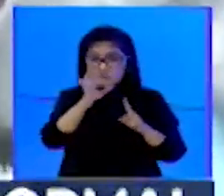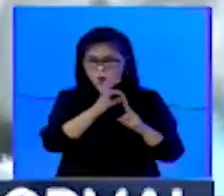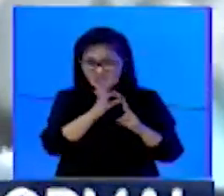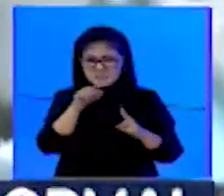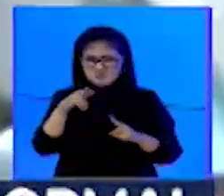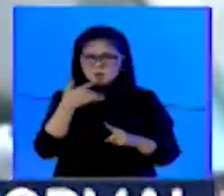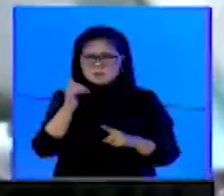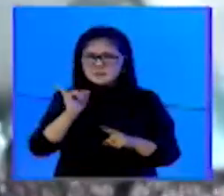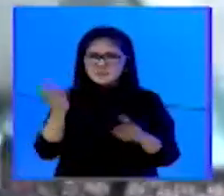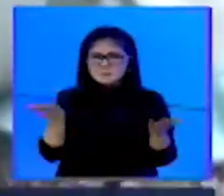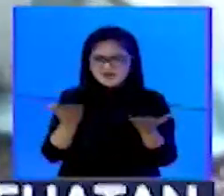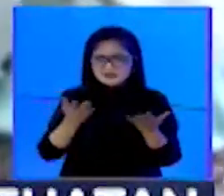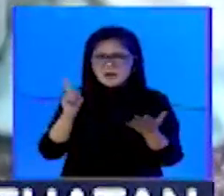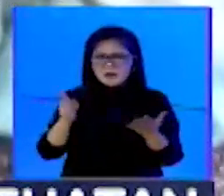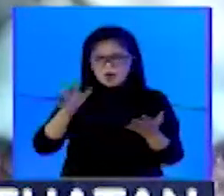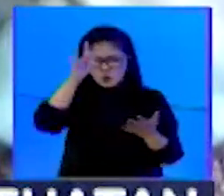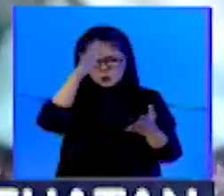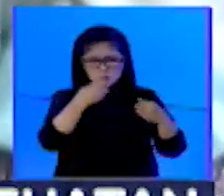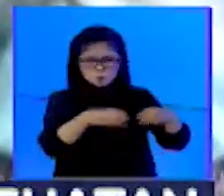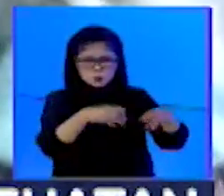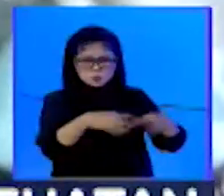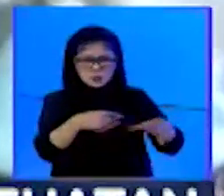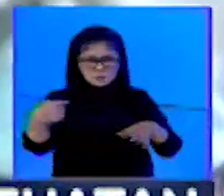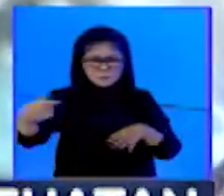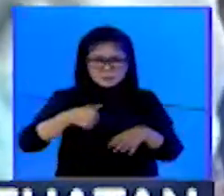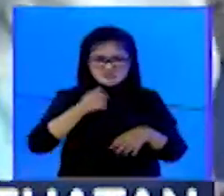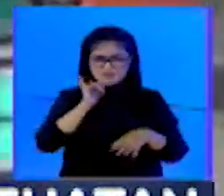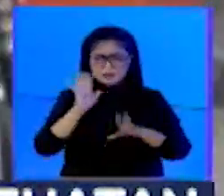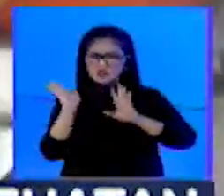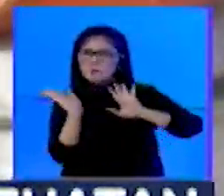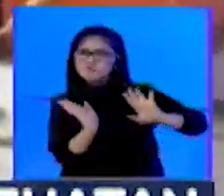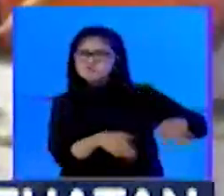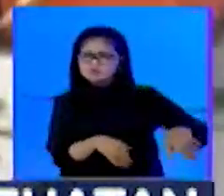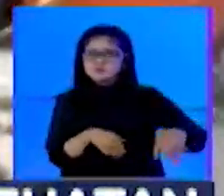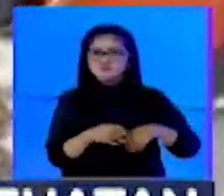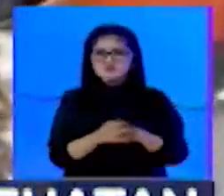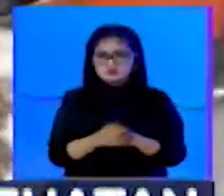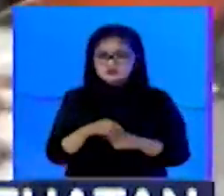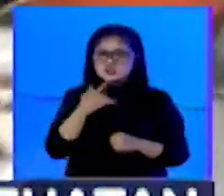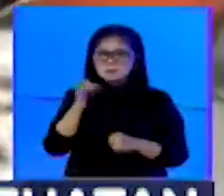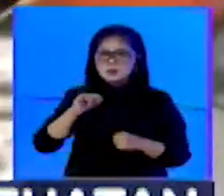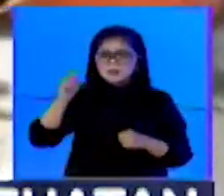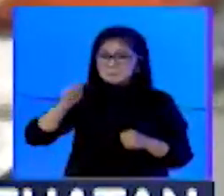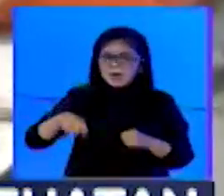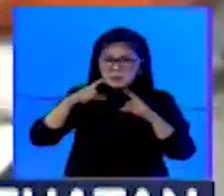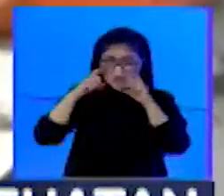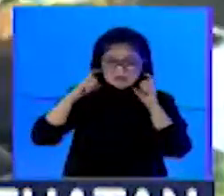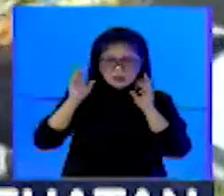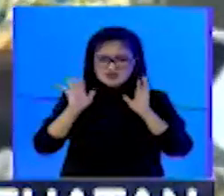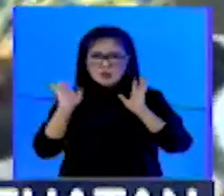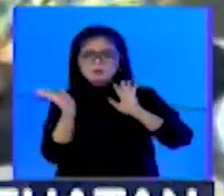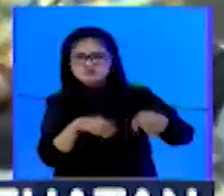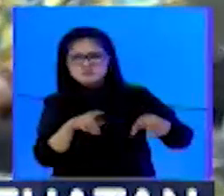Namun disayangkan sejumlah pembeli dan pedagang pasar mengabaikan protokol kesehatan, diantaranya tidak memakai masker dan tidak menjaga jarak